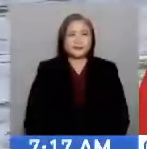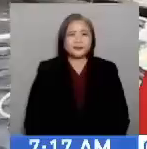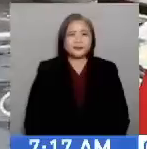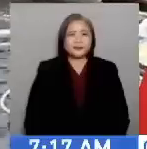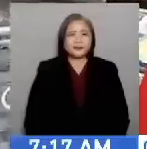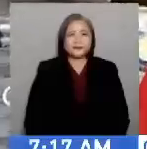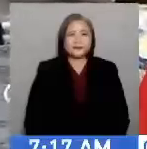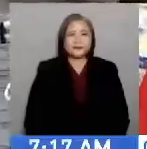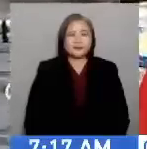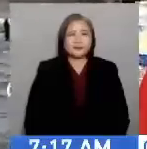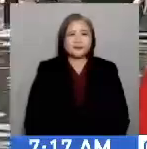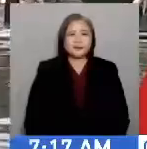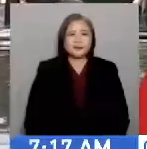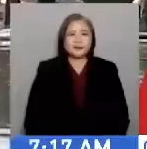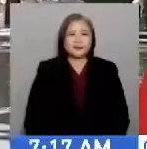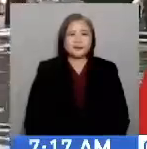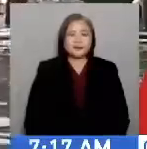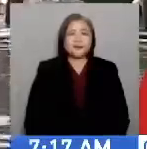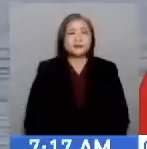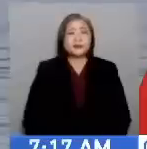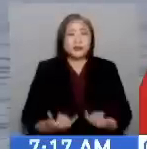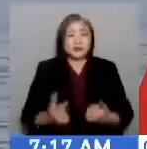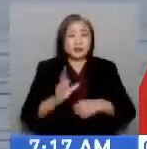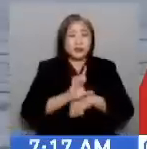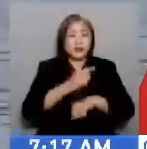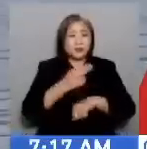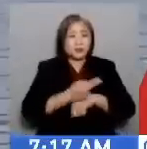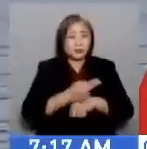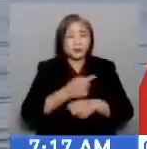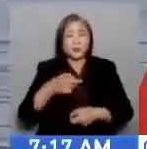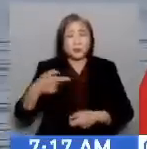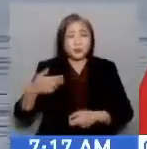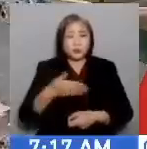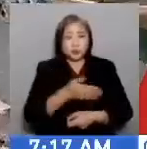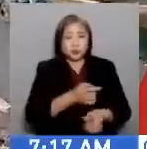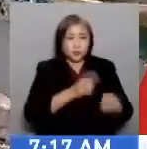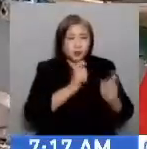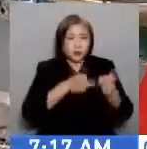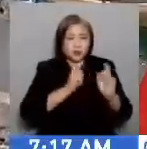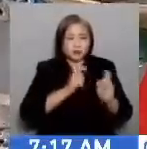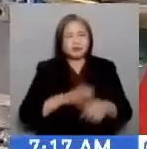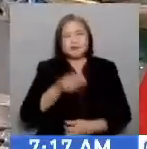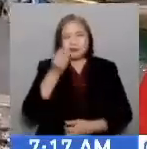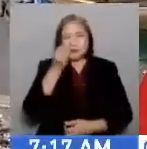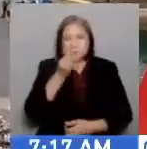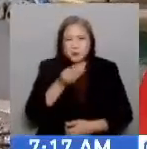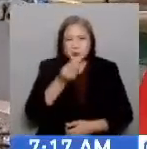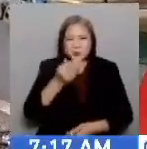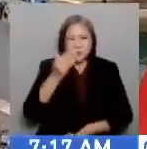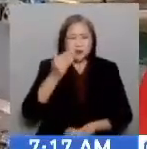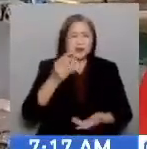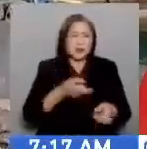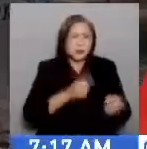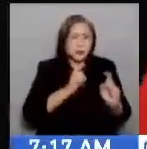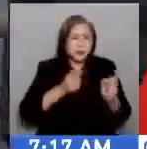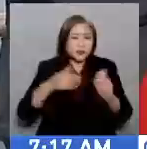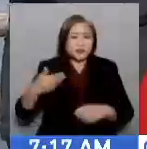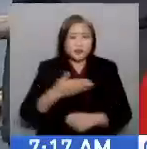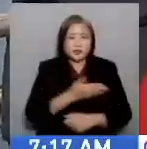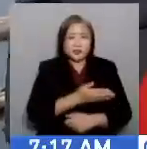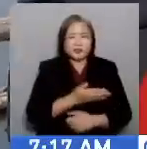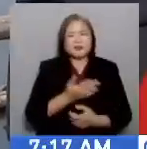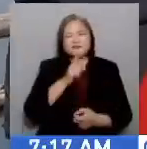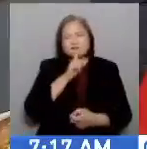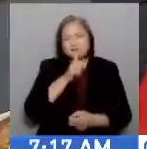Tag-alat ngayon ang kabuhayan ng mga mangingisda. Pakaunti raw kasi ng pakaunti ang huli kaya lalong humihirap ang buhay.